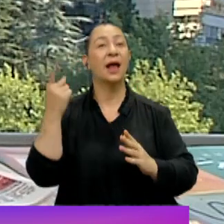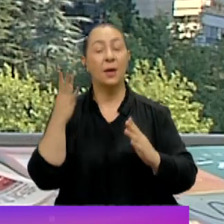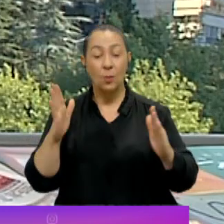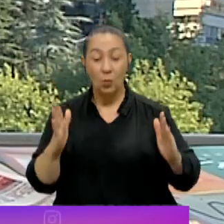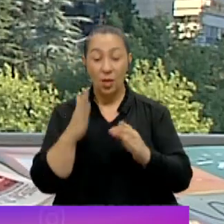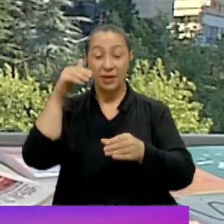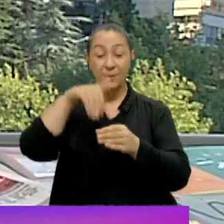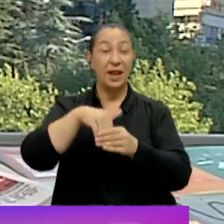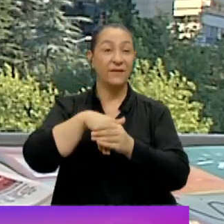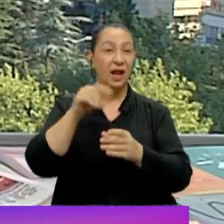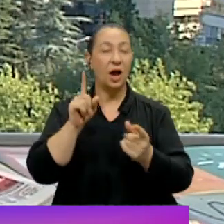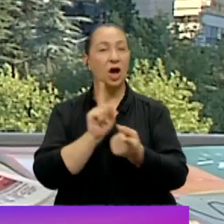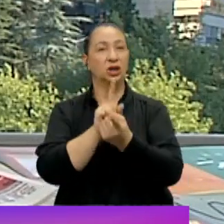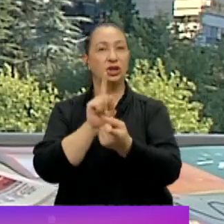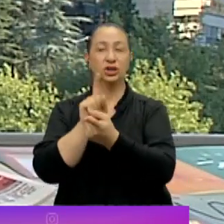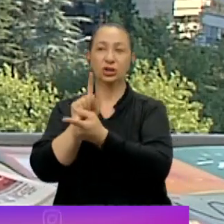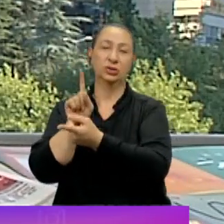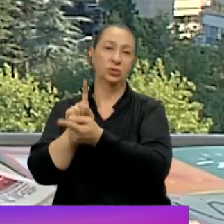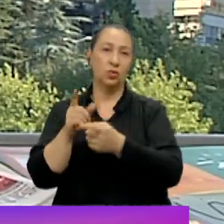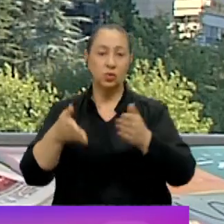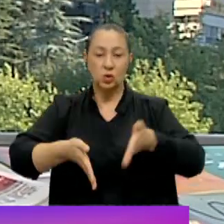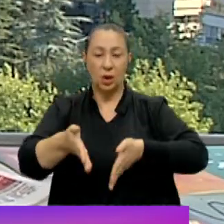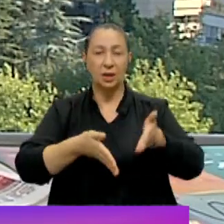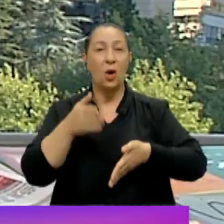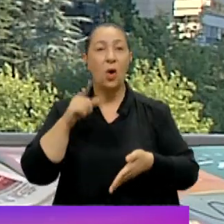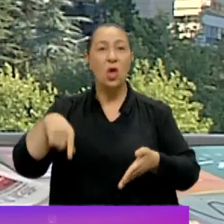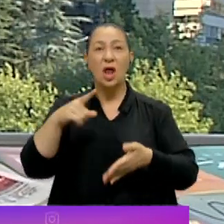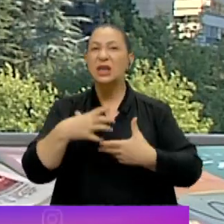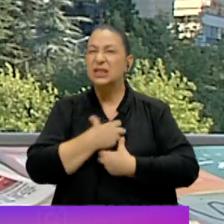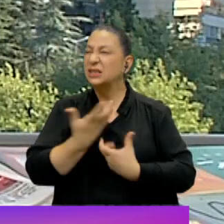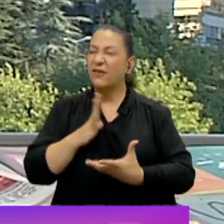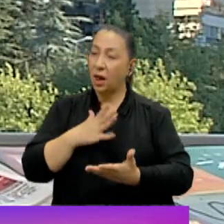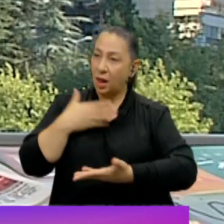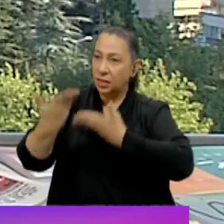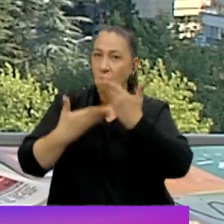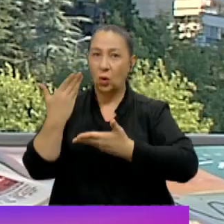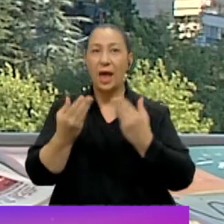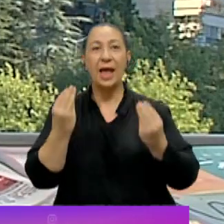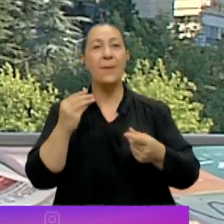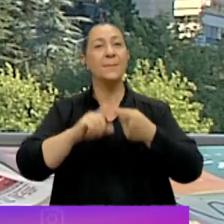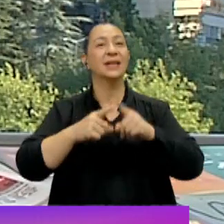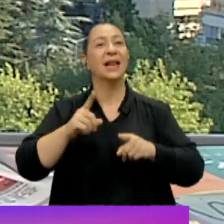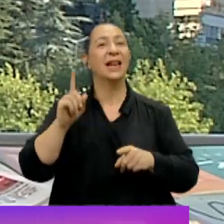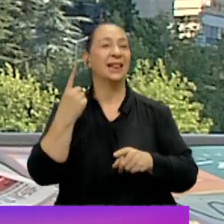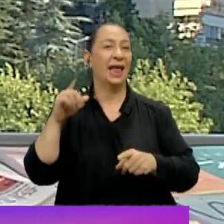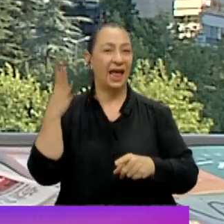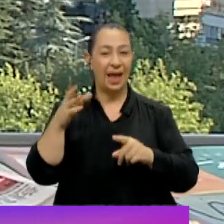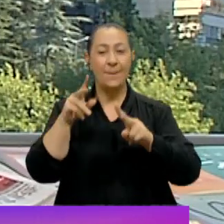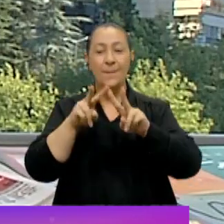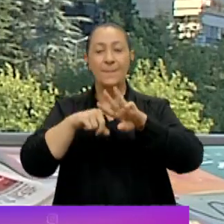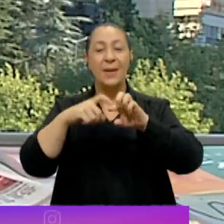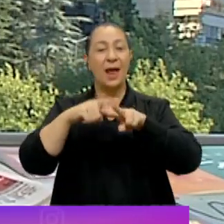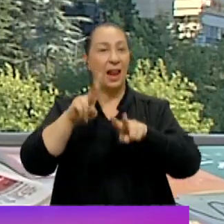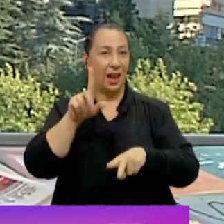muhalefet milletvekilleriyle karşı karşıya geliyor sokakta ve onlara sıkıntısını iletiyor. İYİ Parti lideri Meral Akşener, o da çok uzun